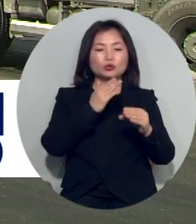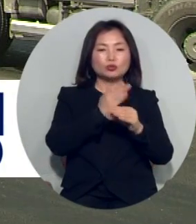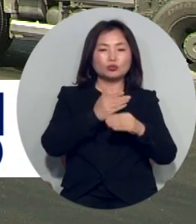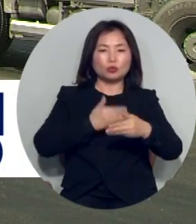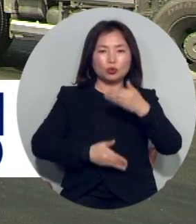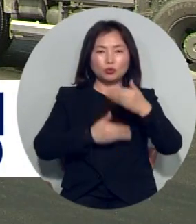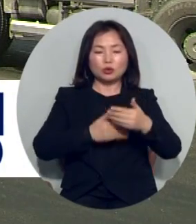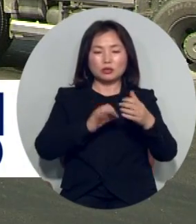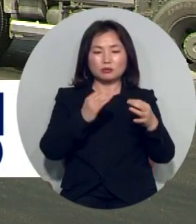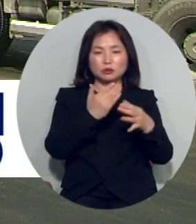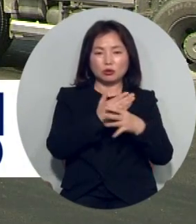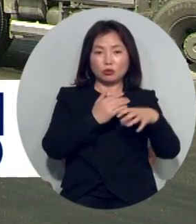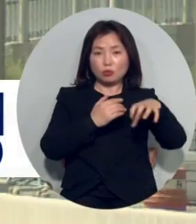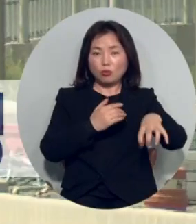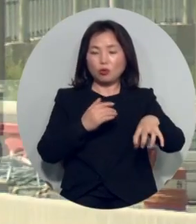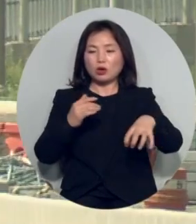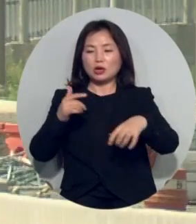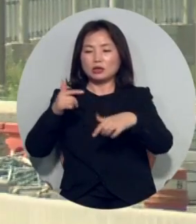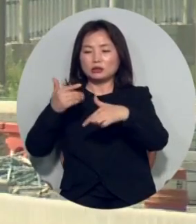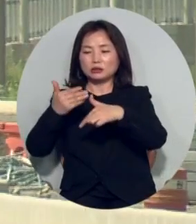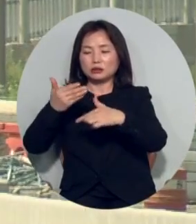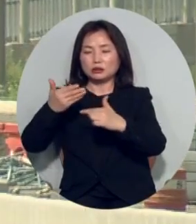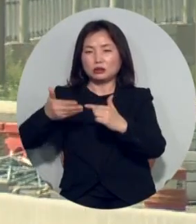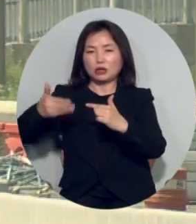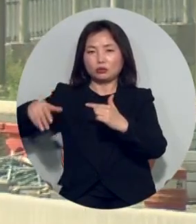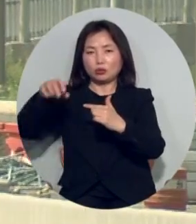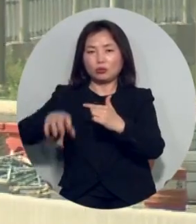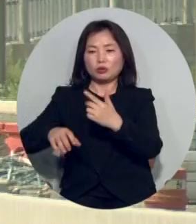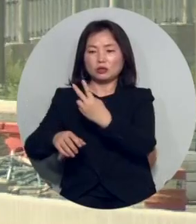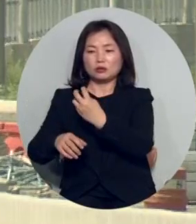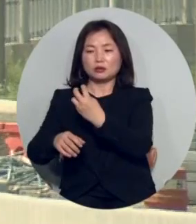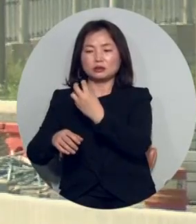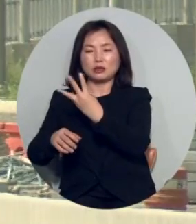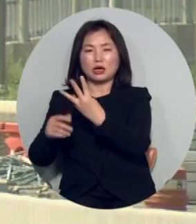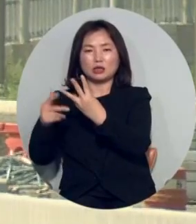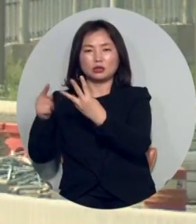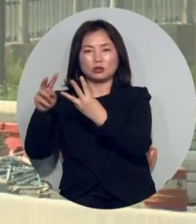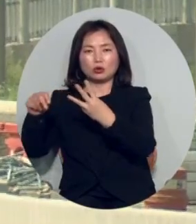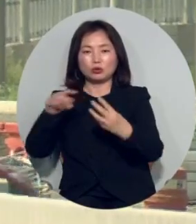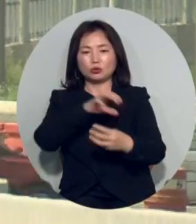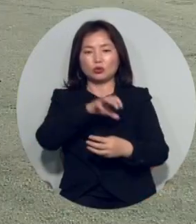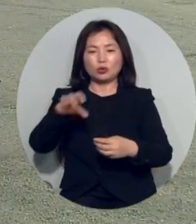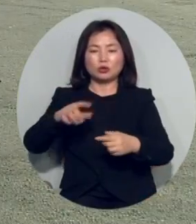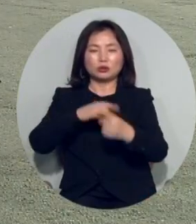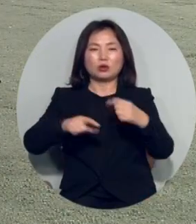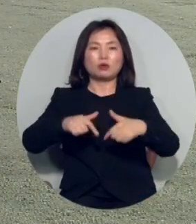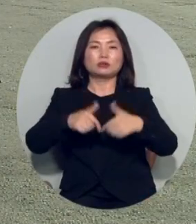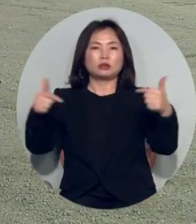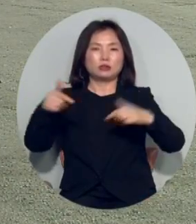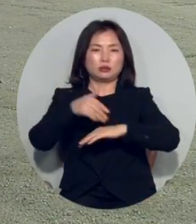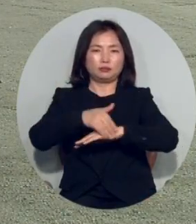고속도로 김천 분기 점과 낙동 분기점 사이 24km 2개 지구는 확장합니다